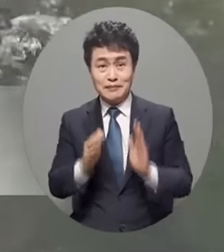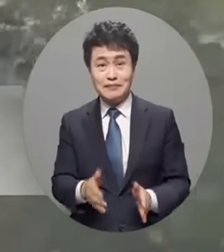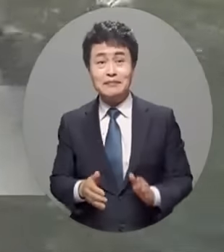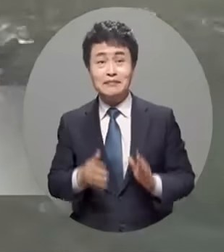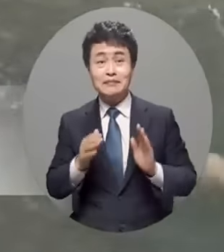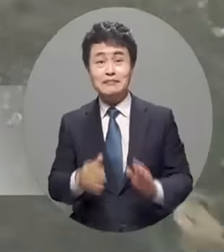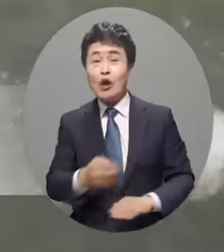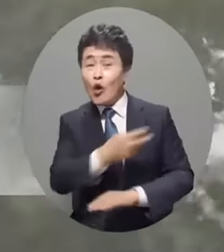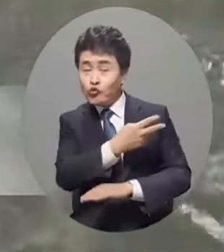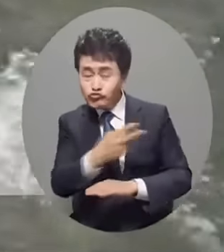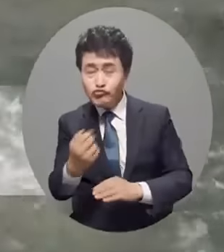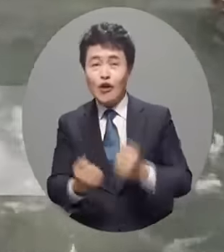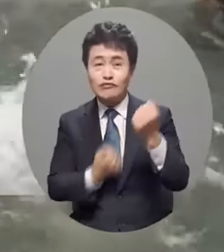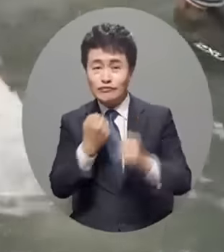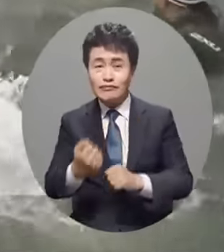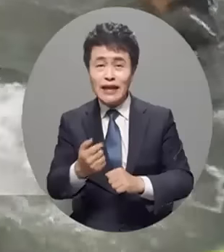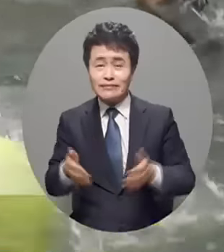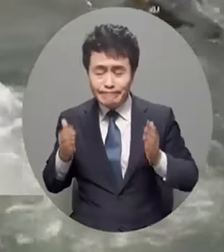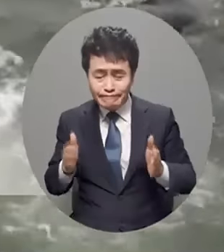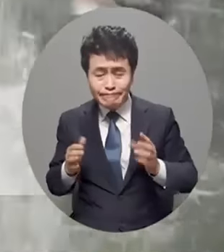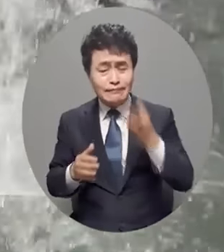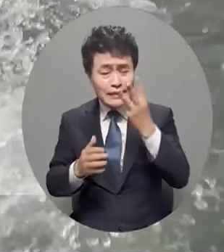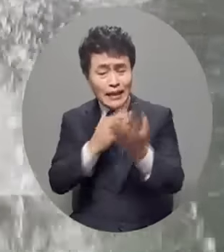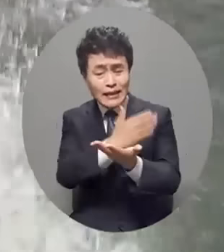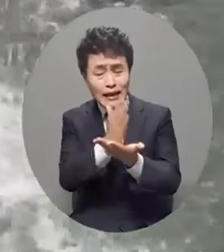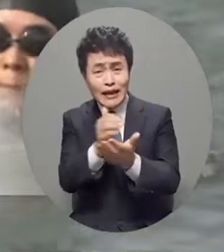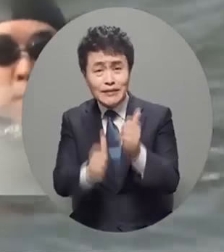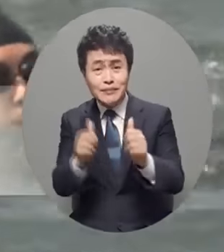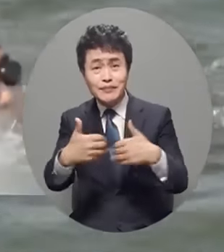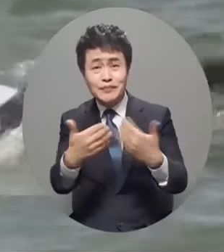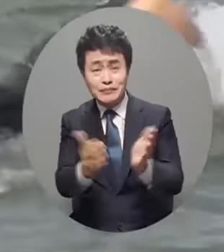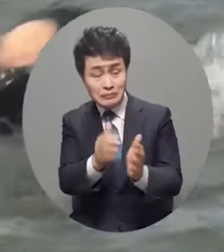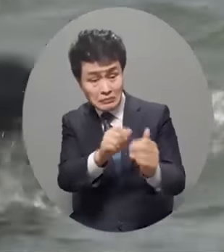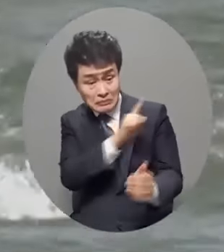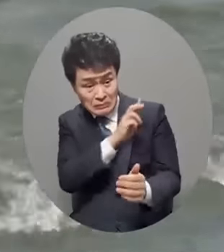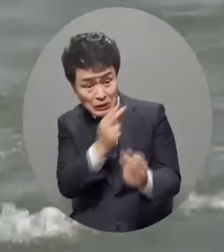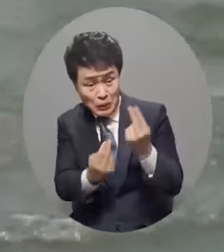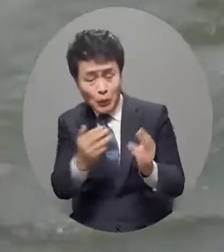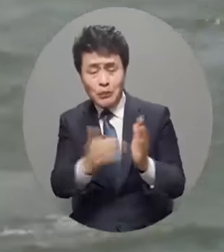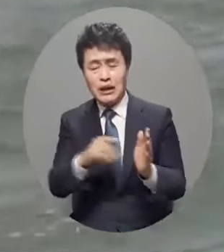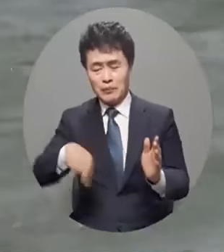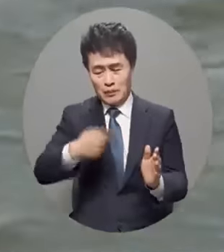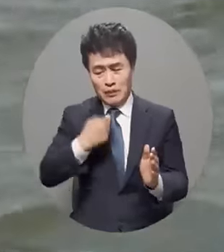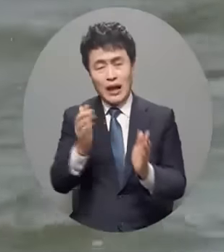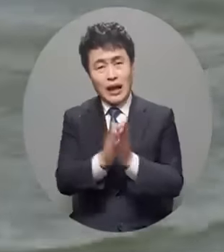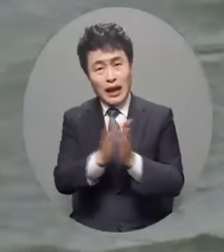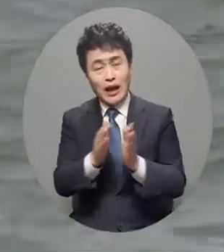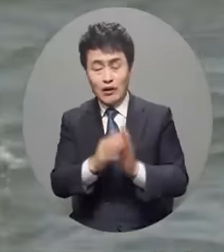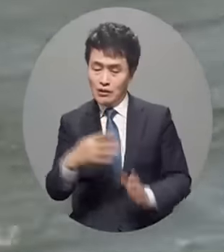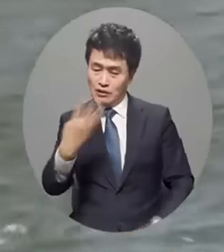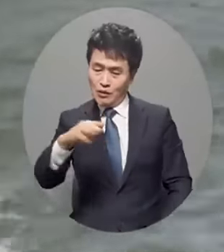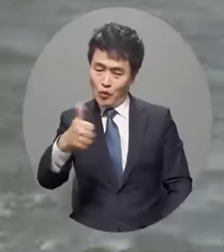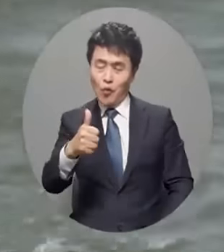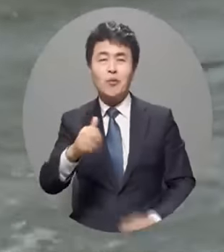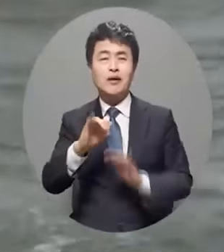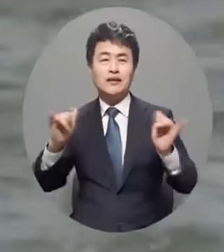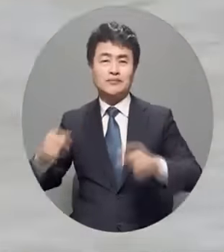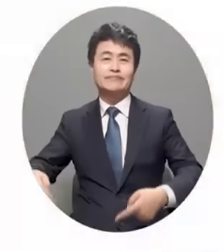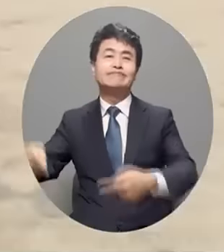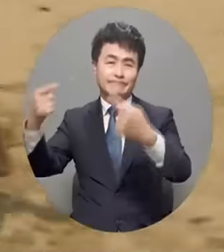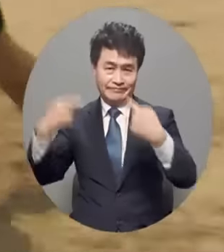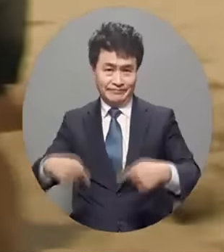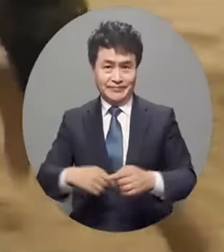축제가 열렸습니다. 순위 경쟁 대신 각자 속도에 맞춰 도전하는 축제에 오늘 하루 4,500명이 넘는 시민들이